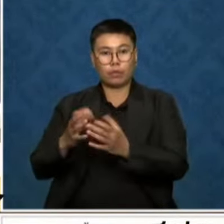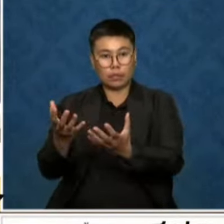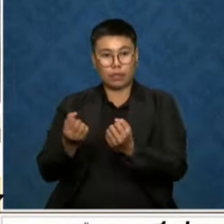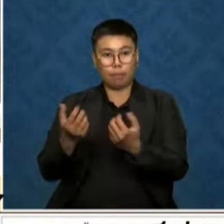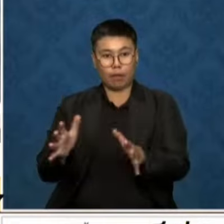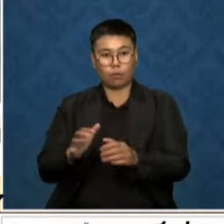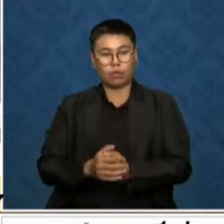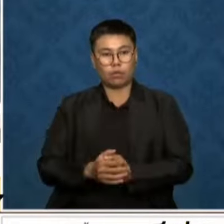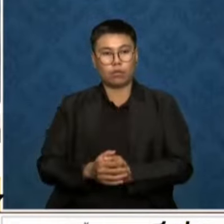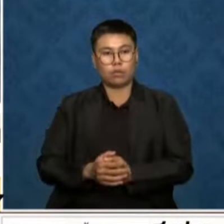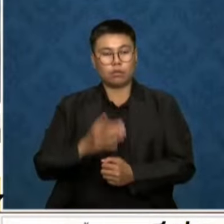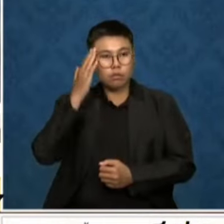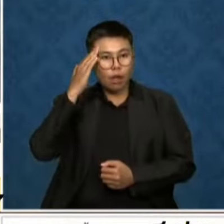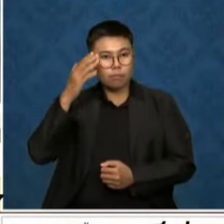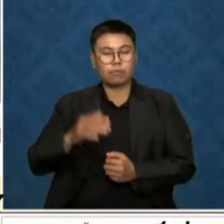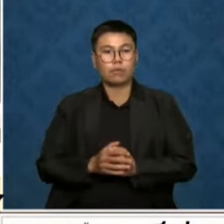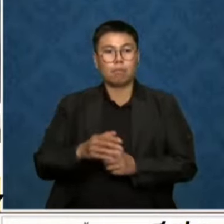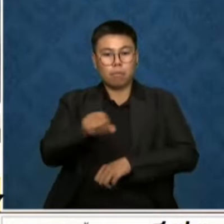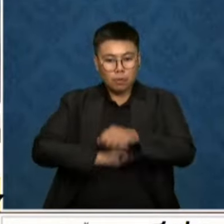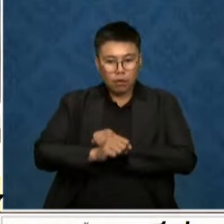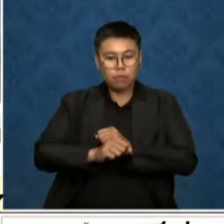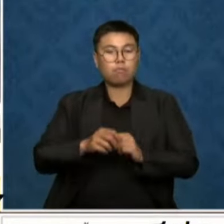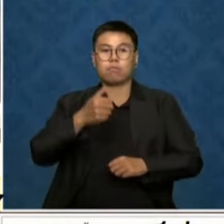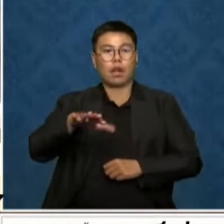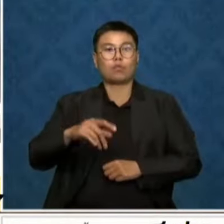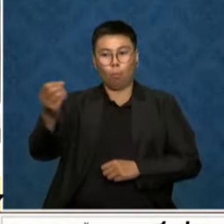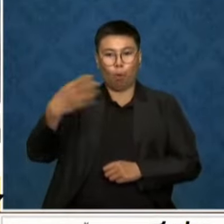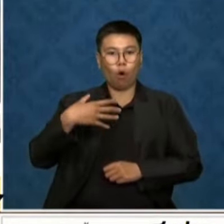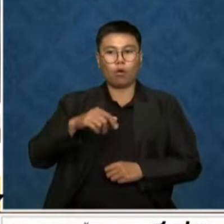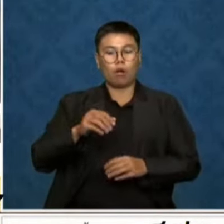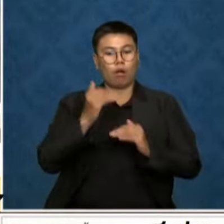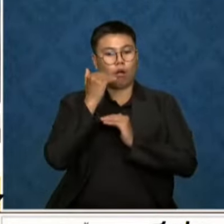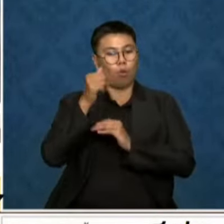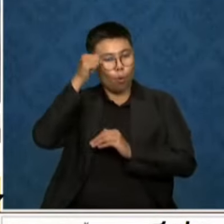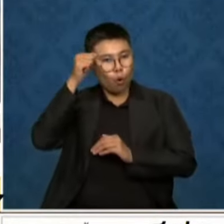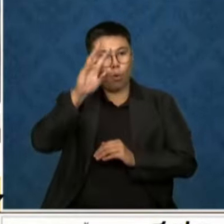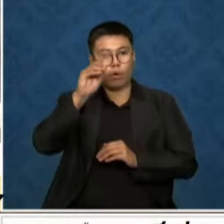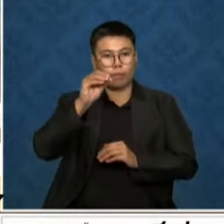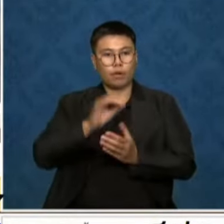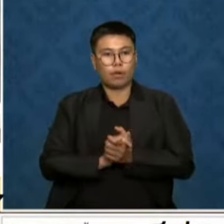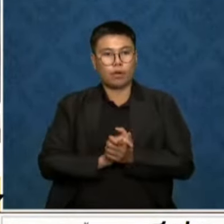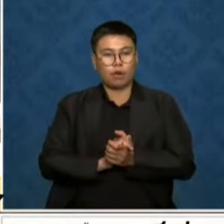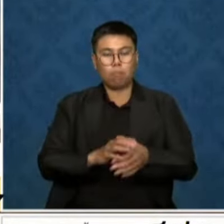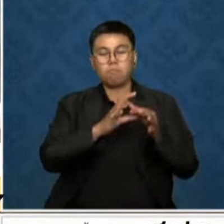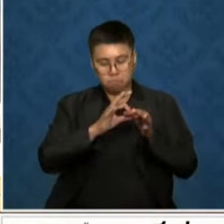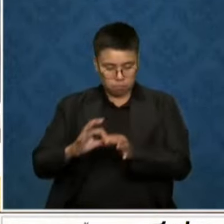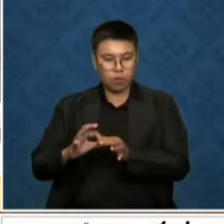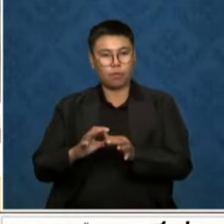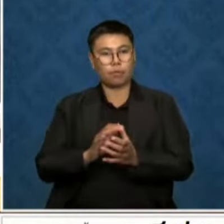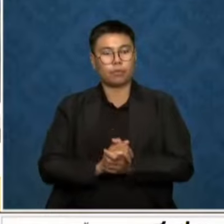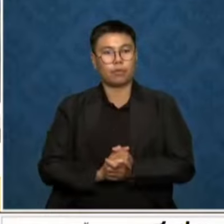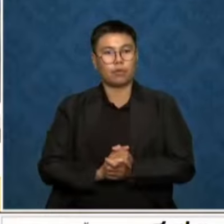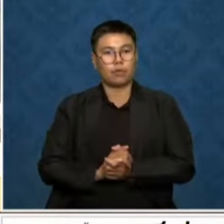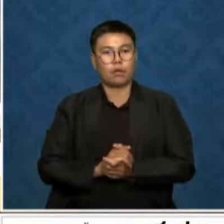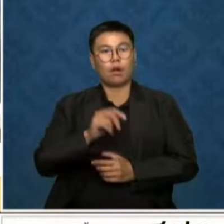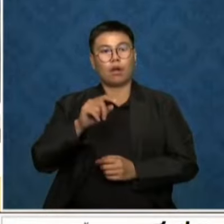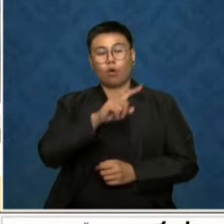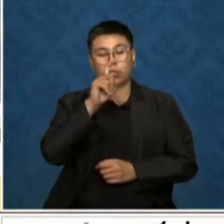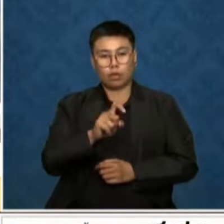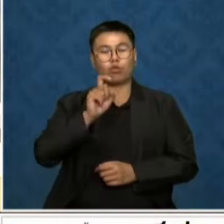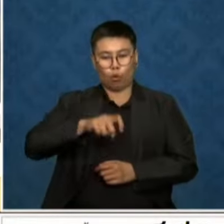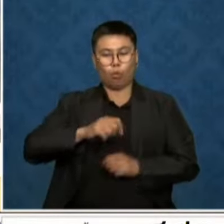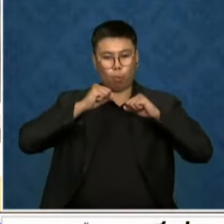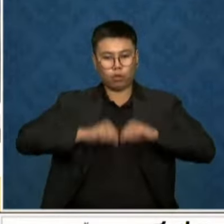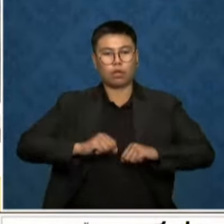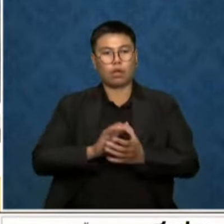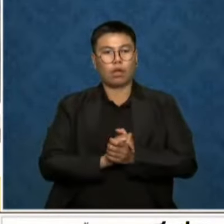เขาทราบหรือเขาปฏิบัติไม่ได้อย่างไรเขาต้องแจ้งเราภายใน60 วันมันก็จะมีข้อผูกมัดเพราะฉะนั้นเนี่ยข้อสังเกตอย่างไรต้องลงมติ